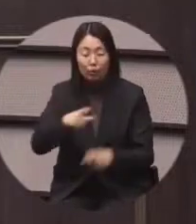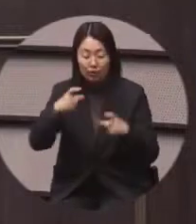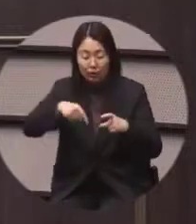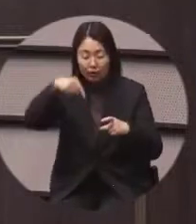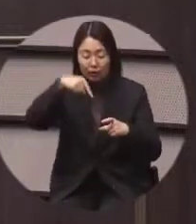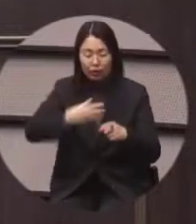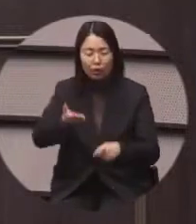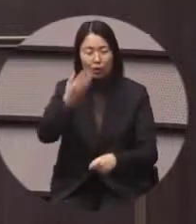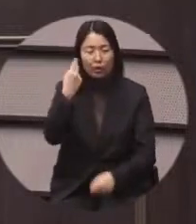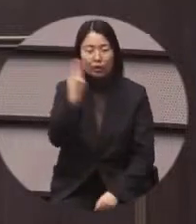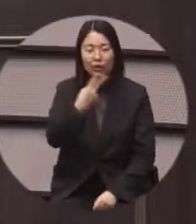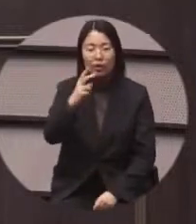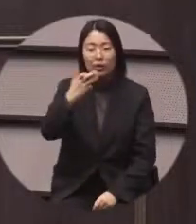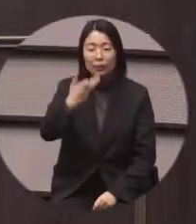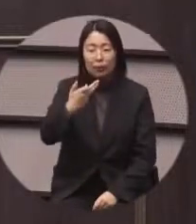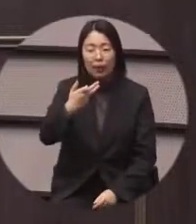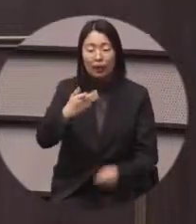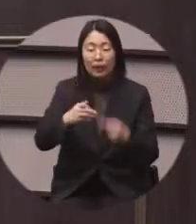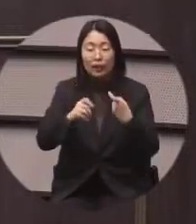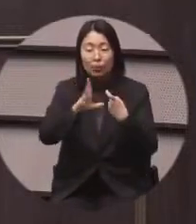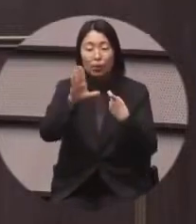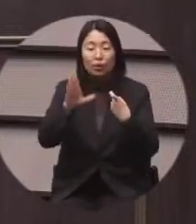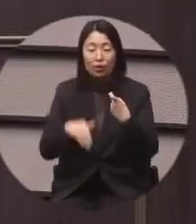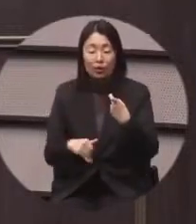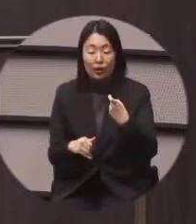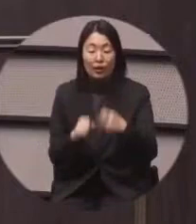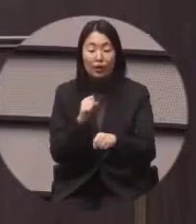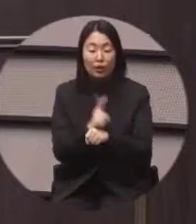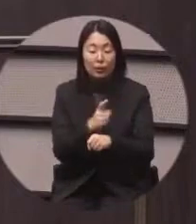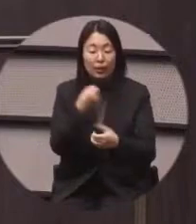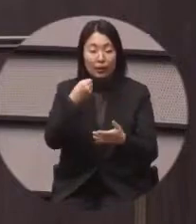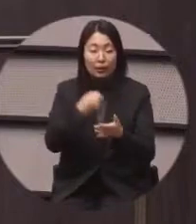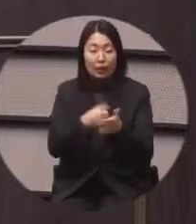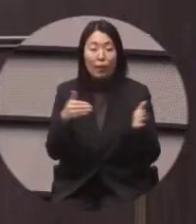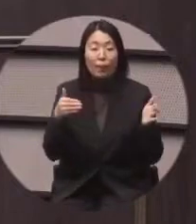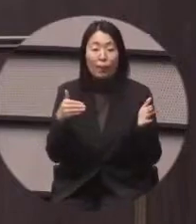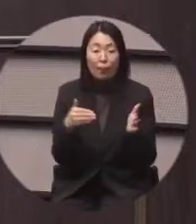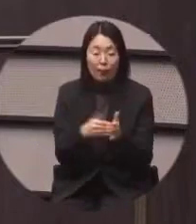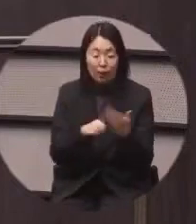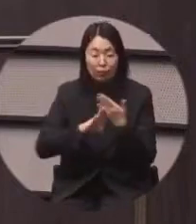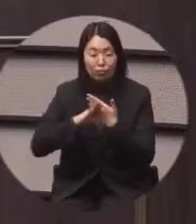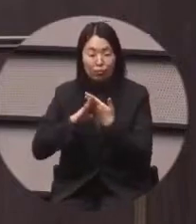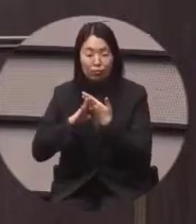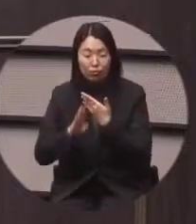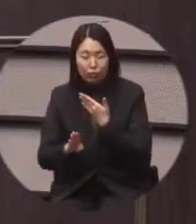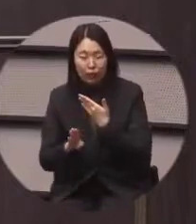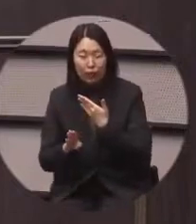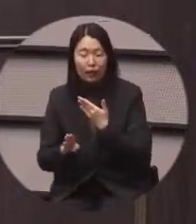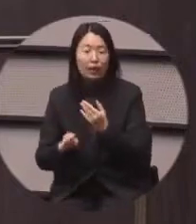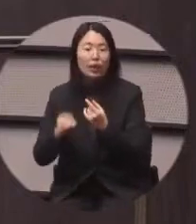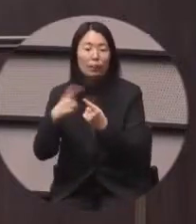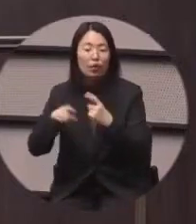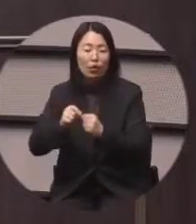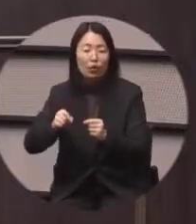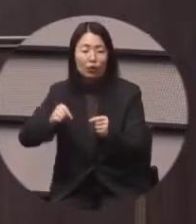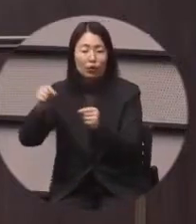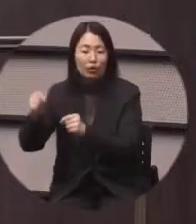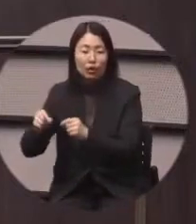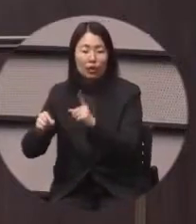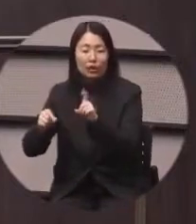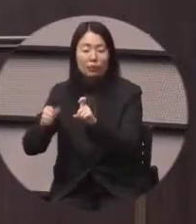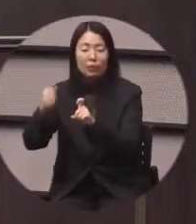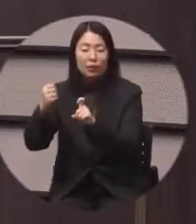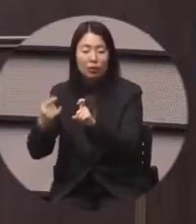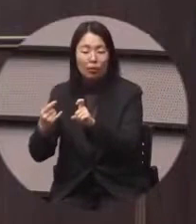지난 2018년 11월 5일 개발 행위 허가를 제한 지역으로 처음 지정된 이후 한 차례 연장해 올